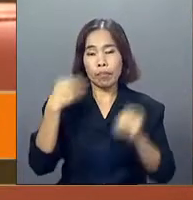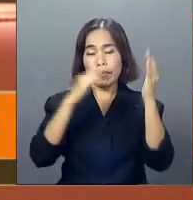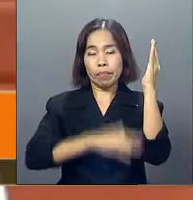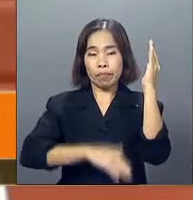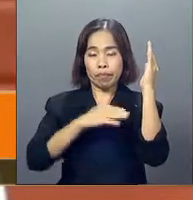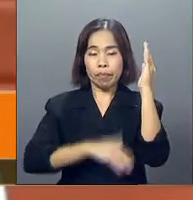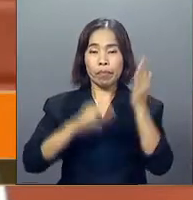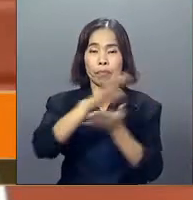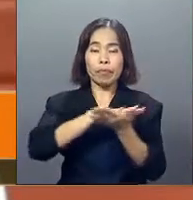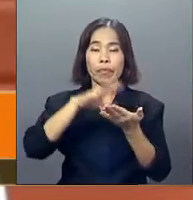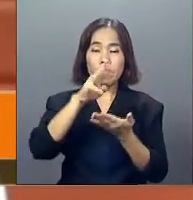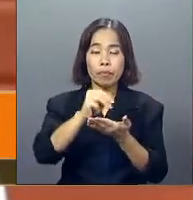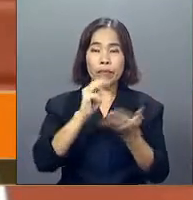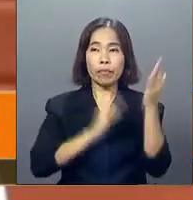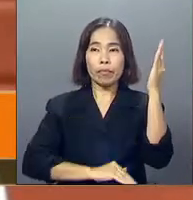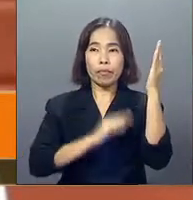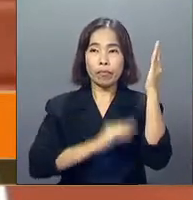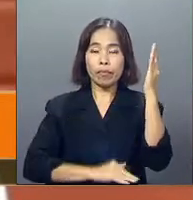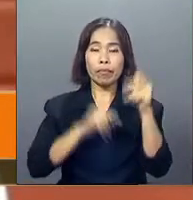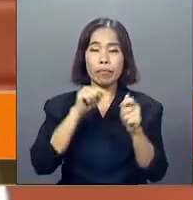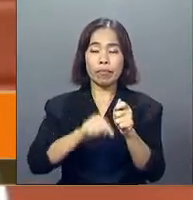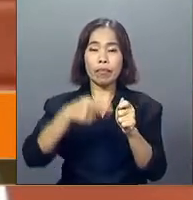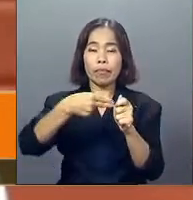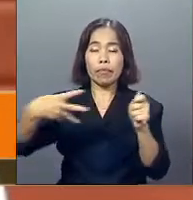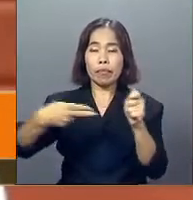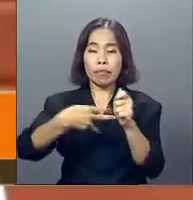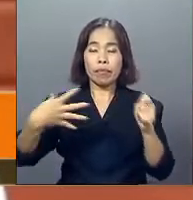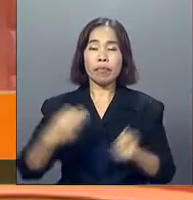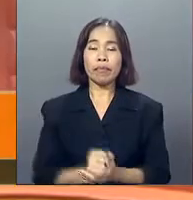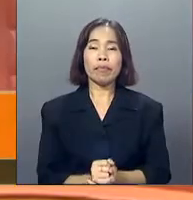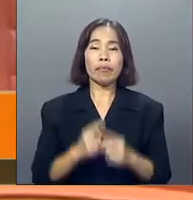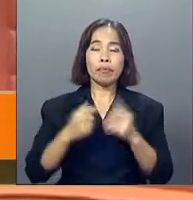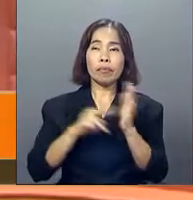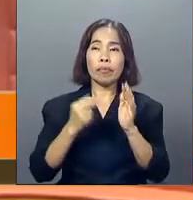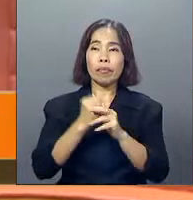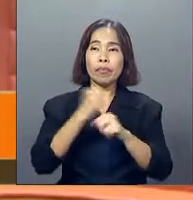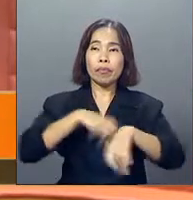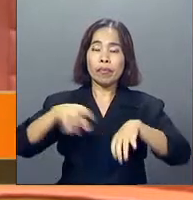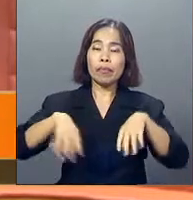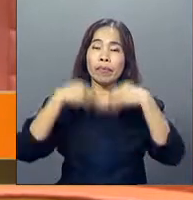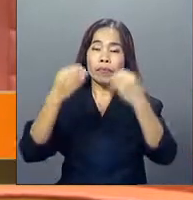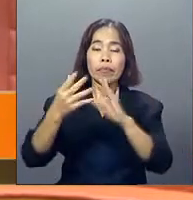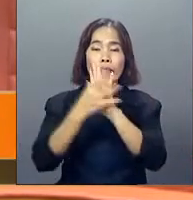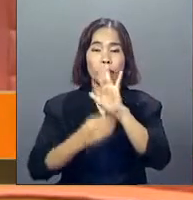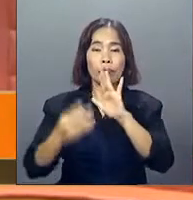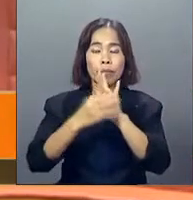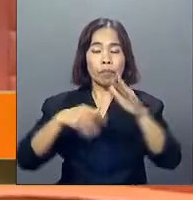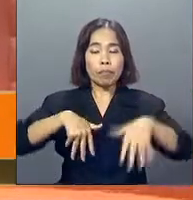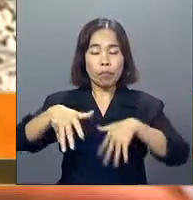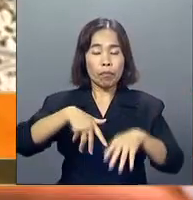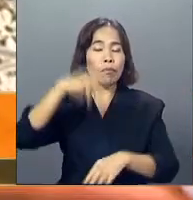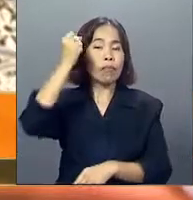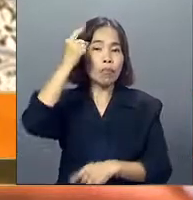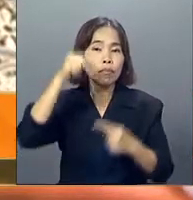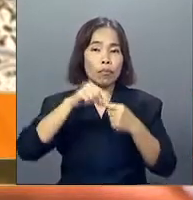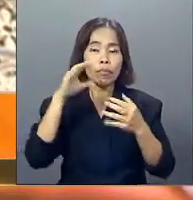หาวิทยาลัยสงขลานครินทร์อำเภอหาดใหญ่จังหวัดสงขลาจัดขึ้นนะคะเพื่อให้ความรู้แก่ประชาชนและผู้ได้รับผลกระทบจากโครงการ